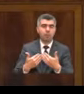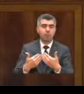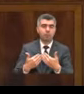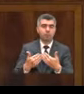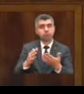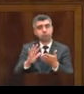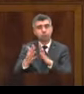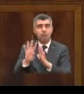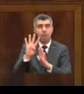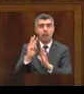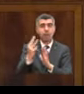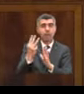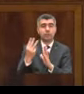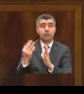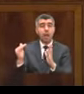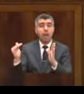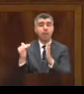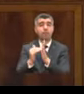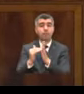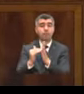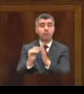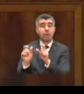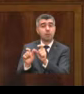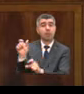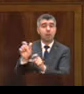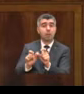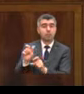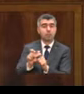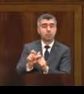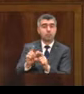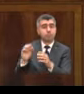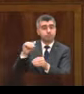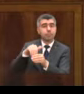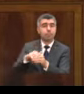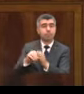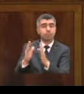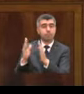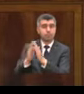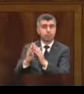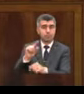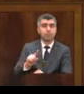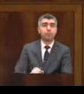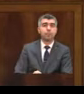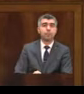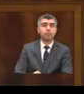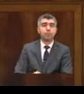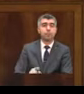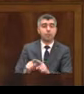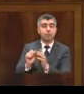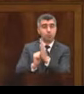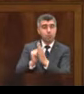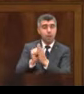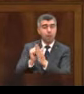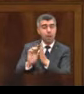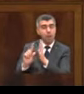إلى 34,000 شخص لهما اليوم في هذه المؤسسات. وقد تم تسجيل نجاحات